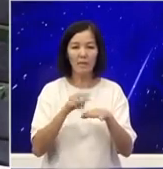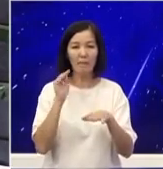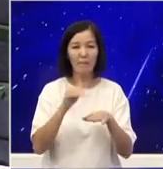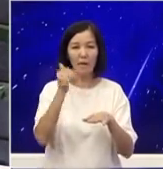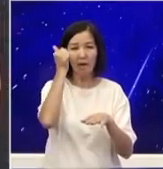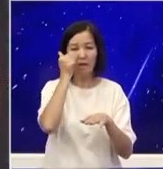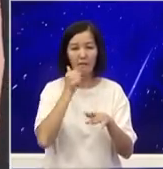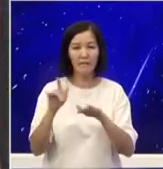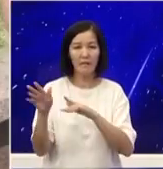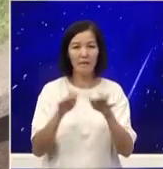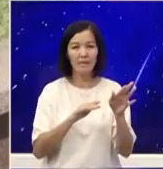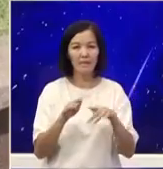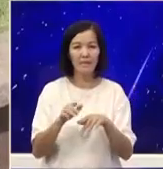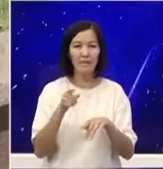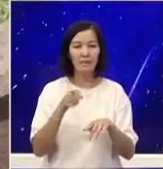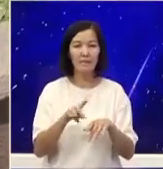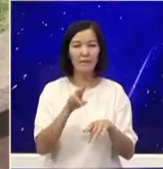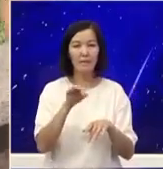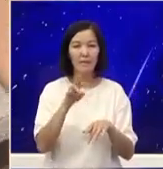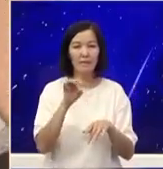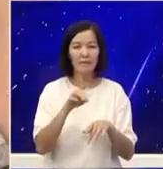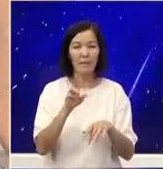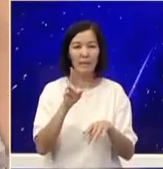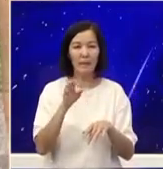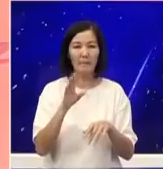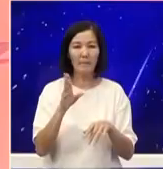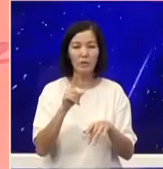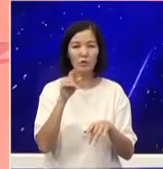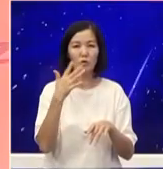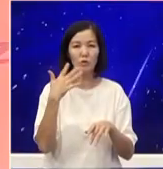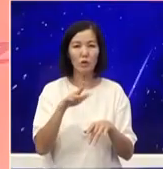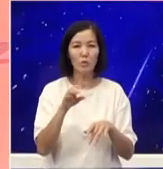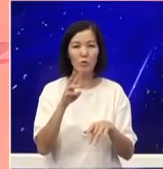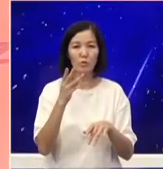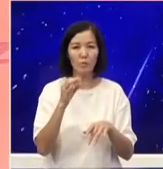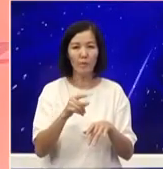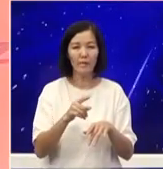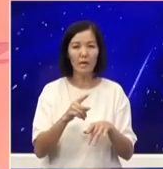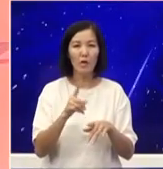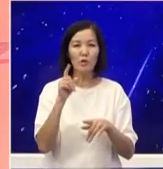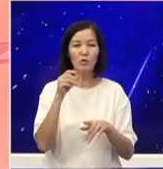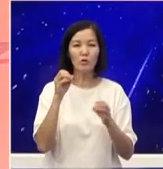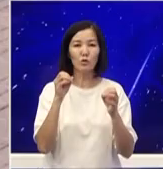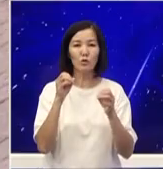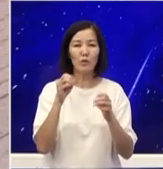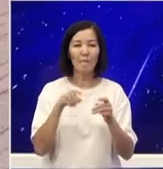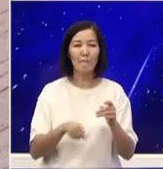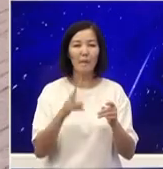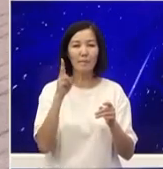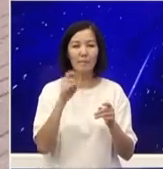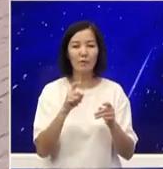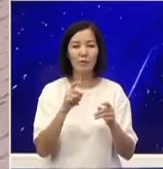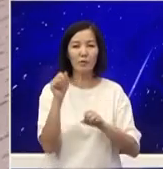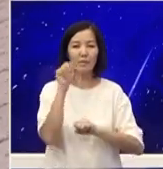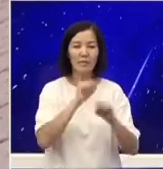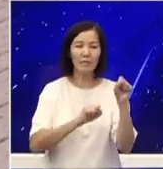1000 алғыс акция саясында 1000 литр қымыз, 150 литр шұбат, 1100 дезинфекциялық сұйықтық таратқан. Алдағы уақытта